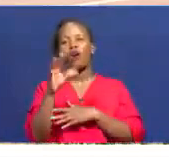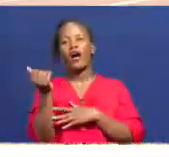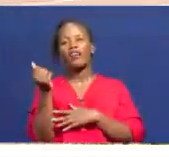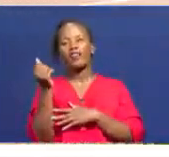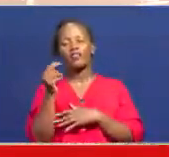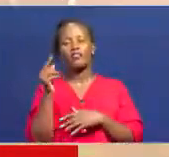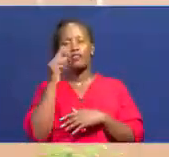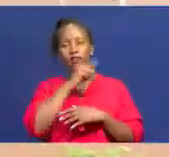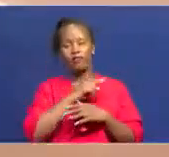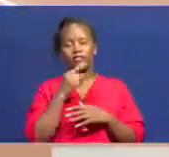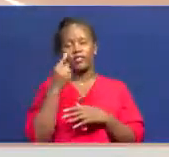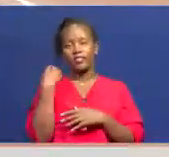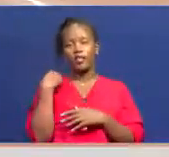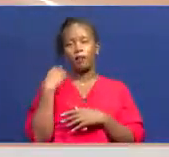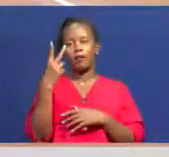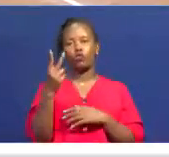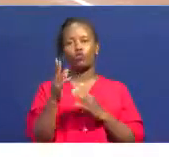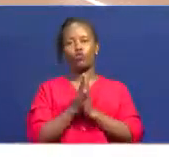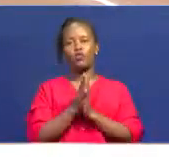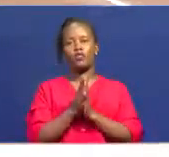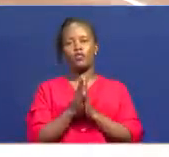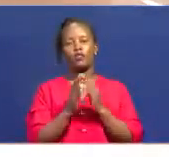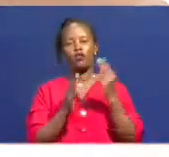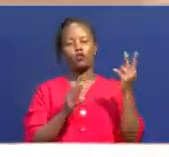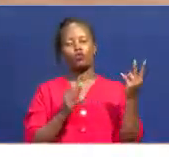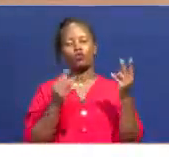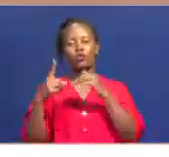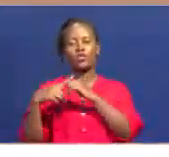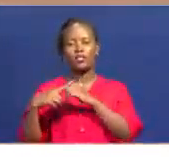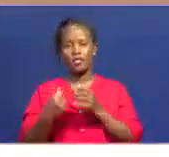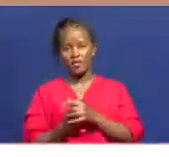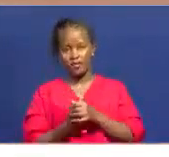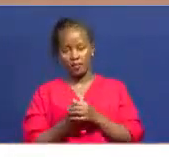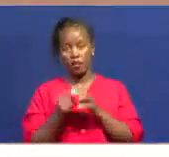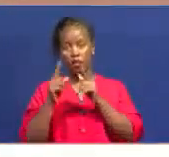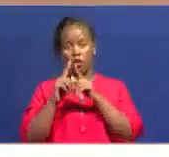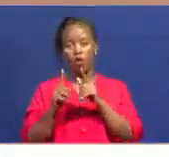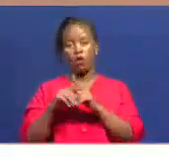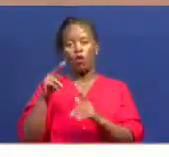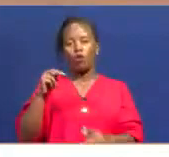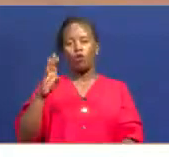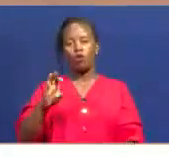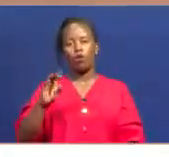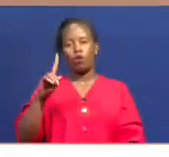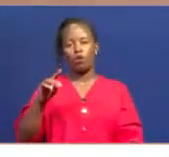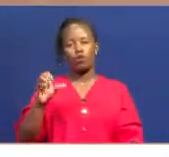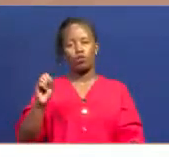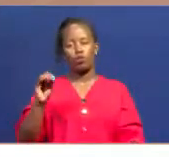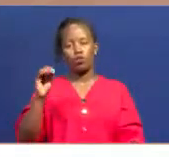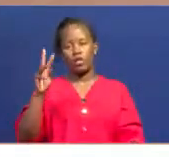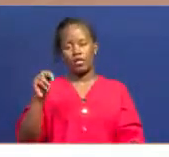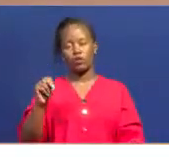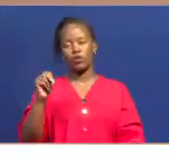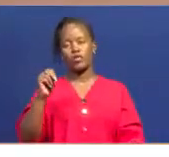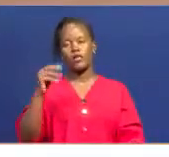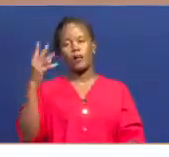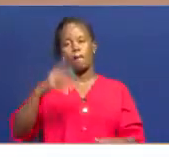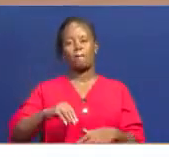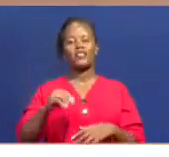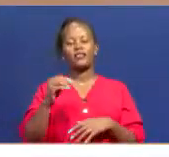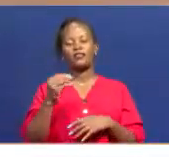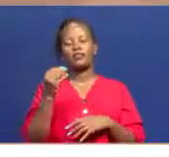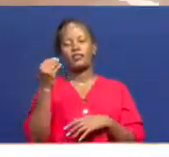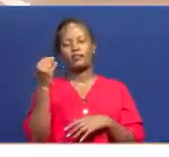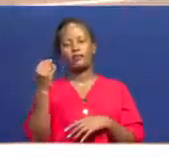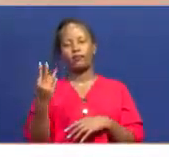seti ya pili alama 4-6. Hata hivyo, Nelson alimlemea Faniel alama 6-4 kwenye seti ya tatu